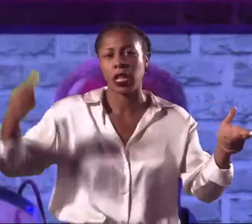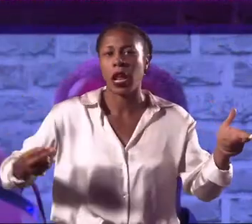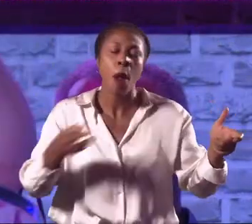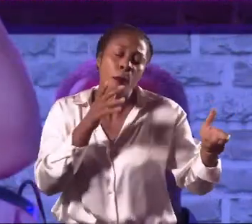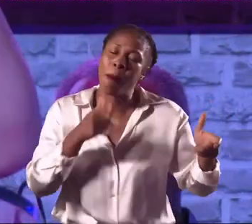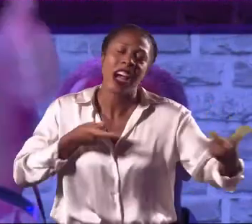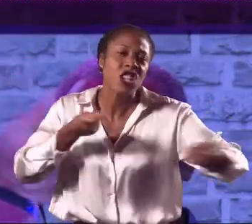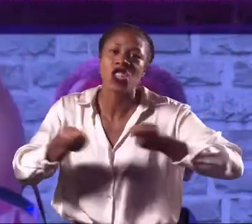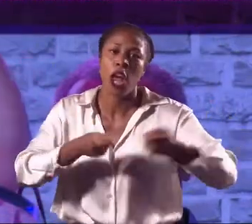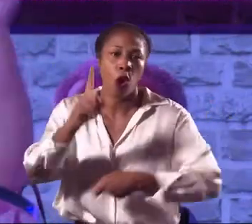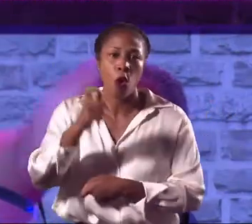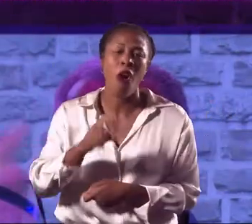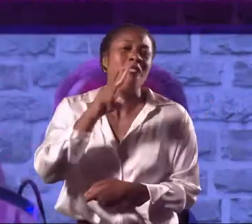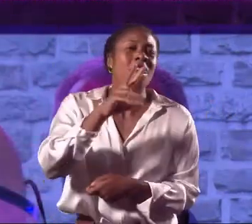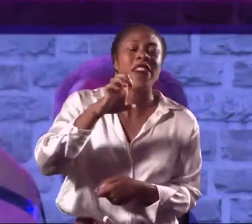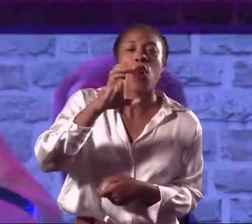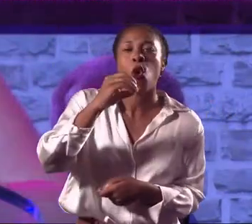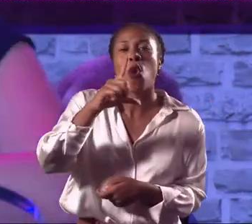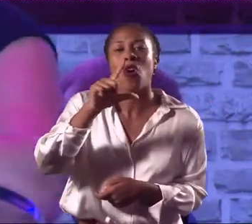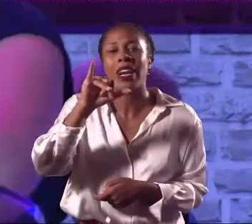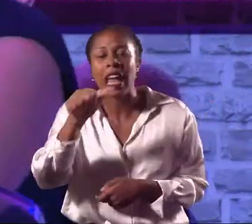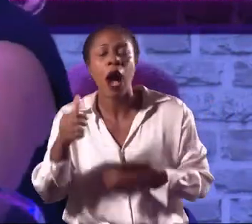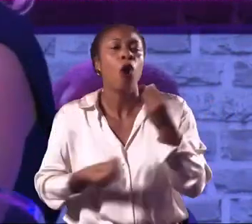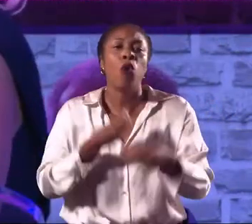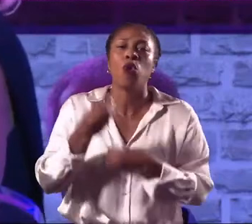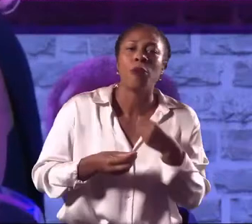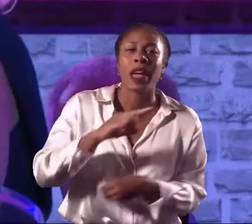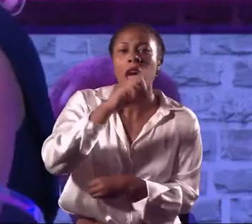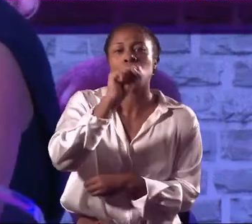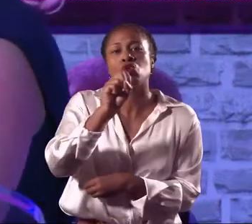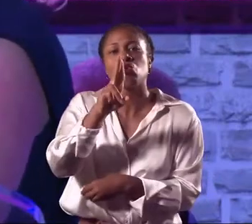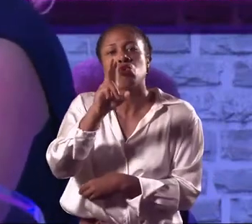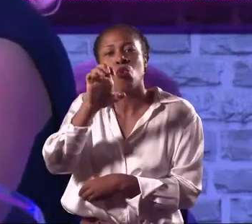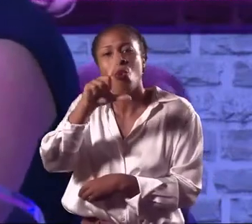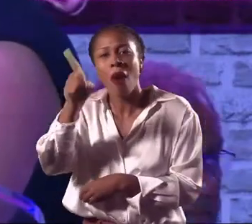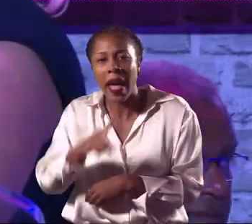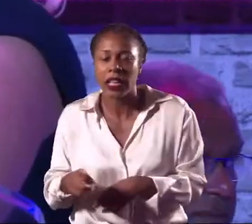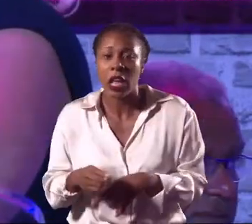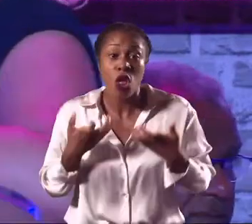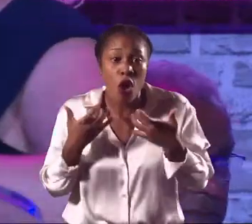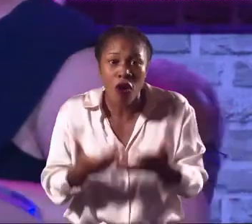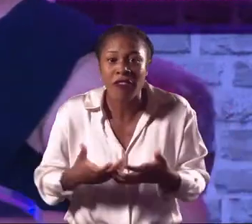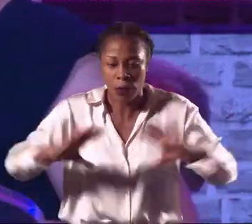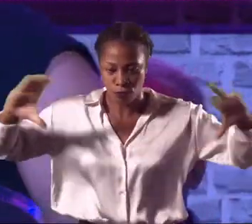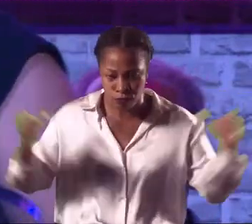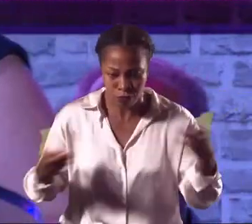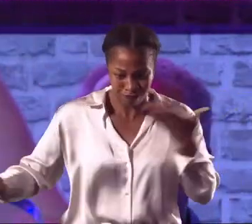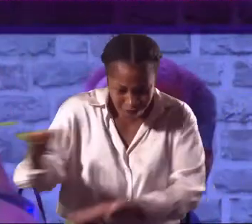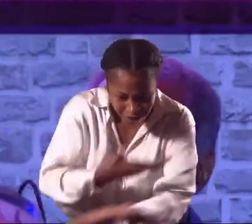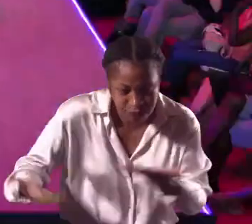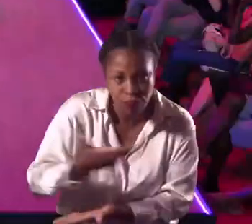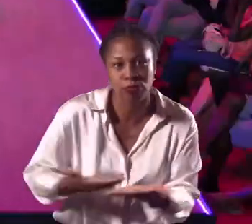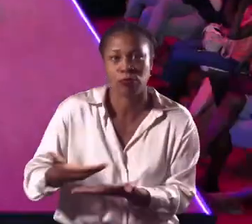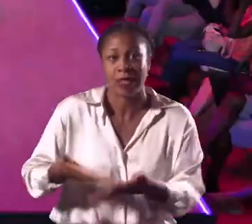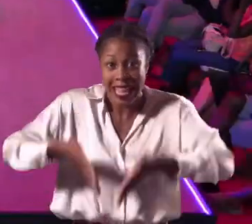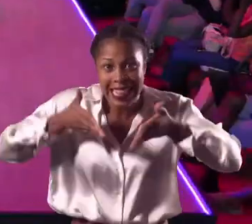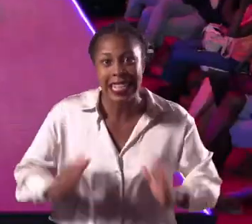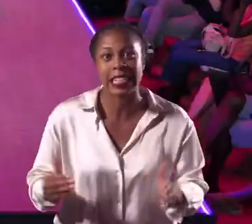gérer l'eau, que ce soit Veolia, Suez ou la SOR, nous voulons des régies publiques avec des décisions des habitants et des collectifs